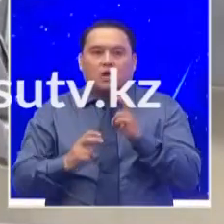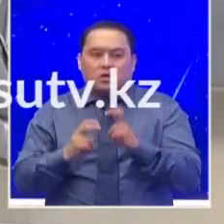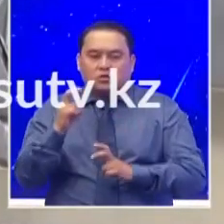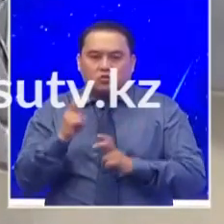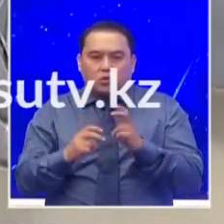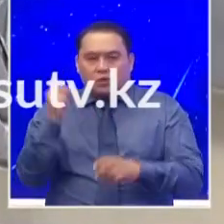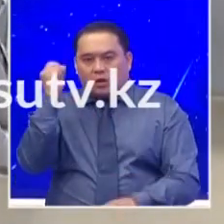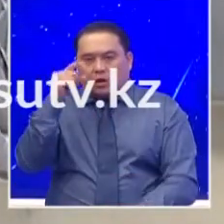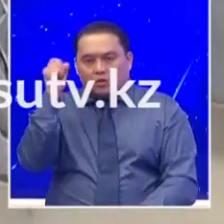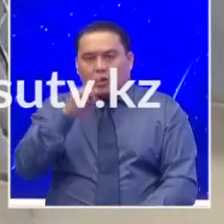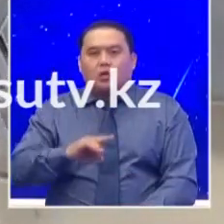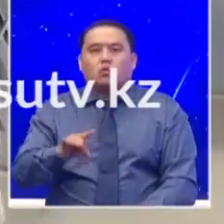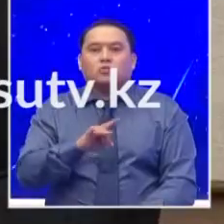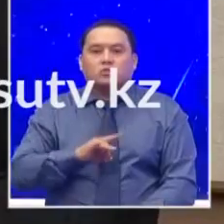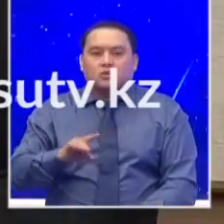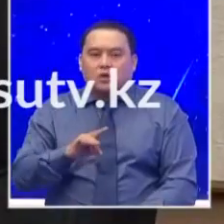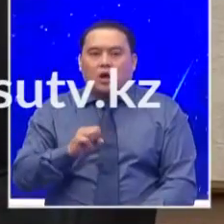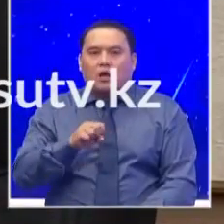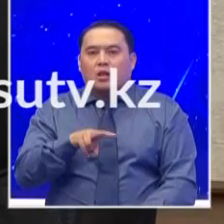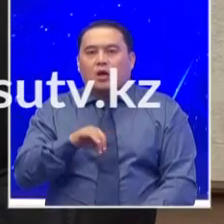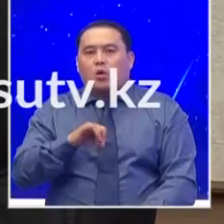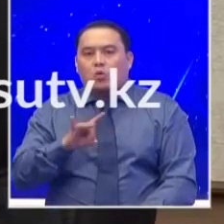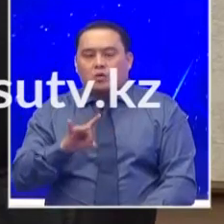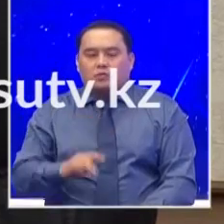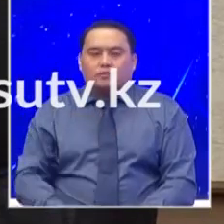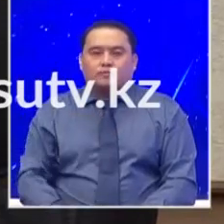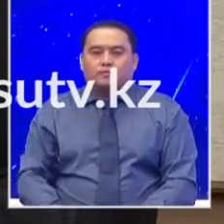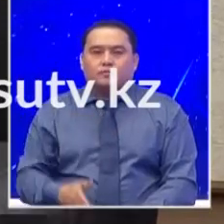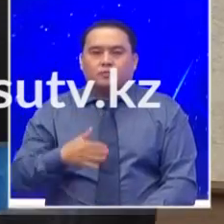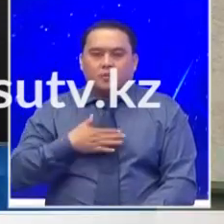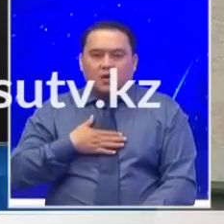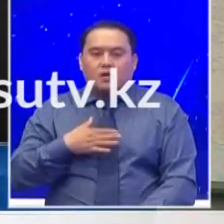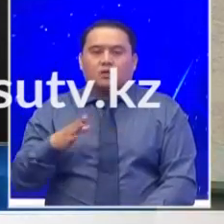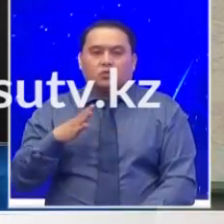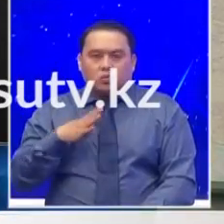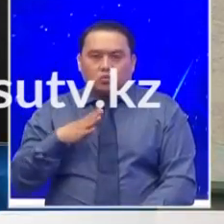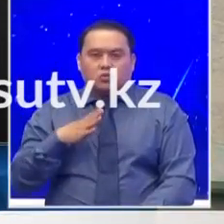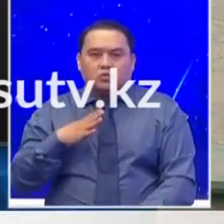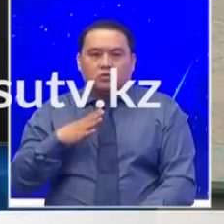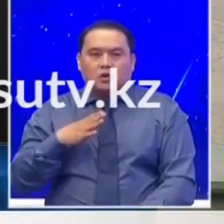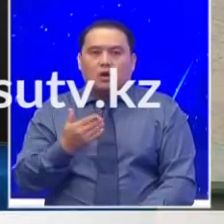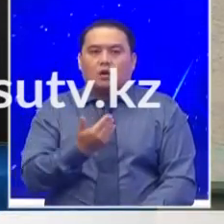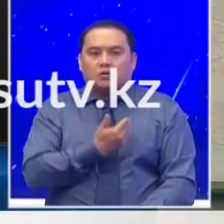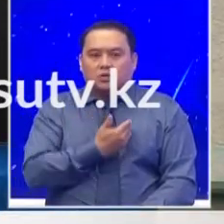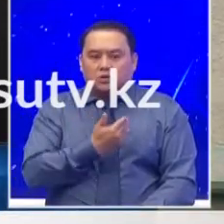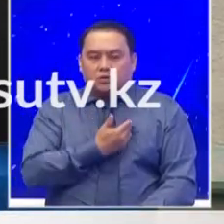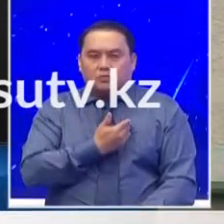в Искельдинском и Алакольском районах. Алакольский сахарный завод, которым мы тоже хотим